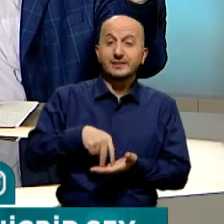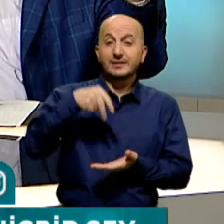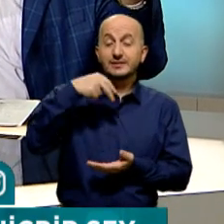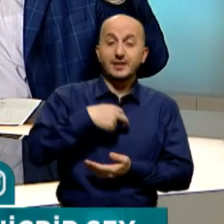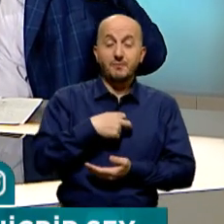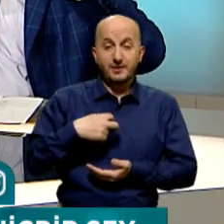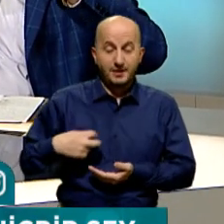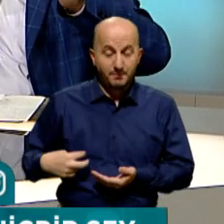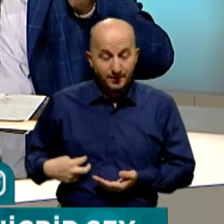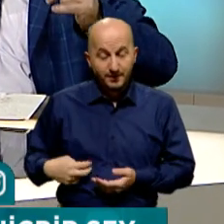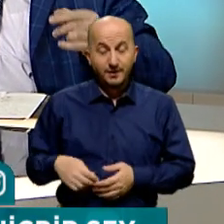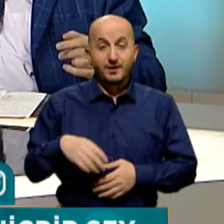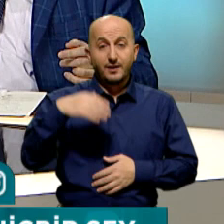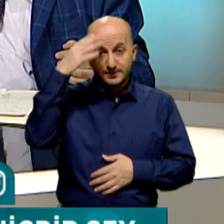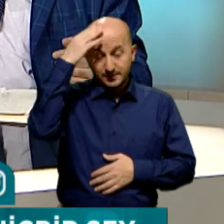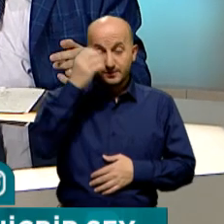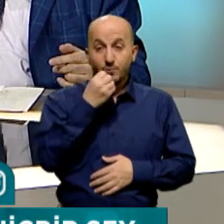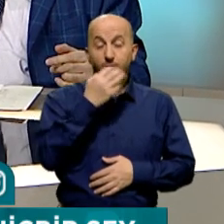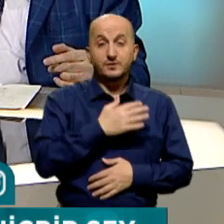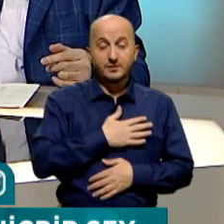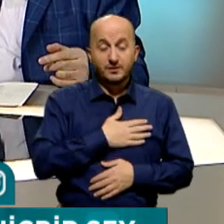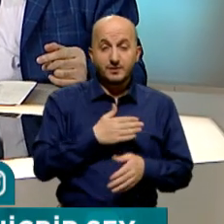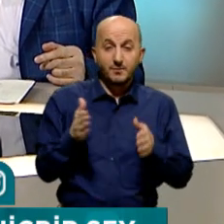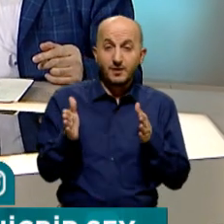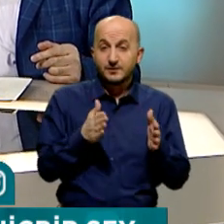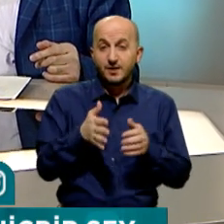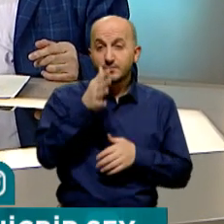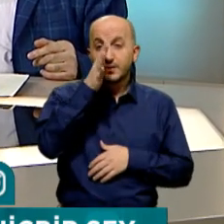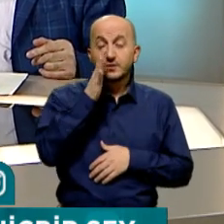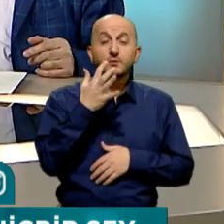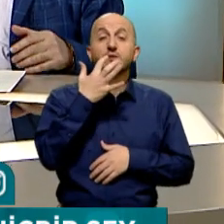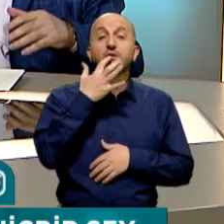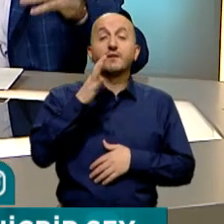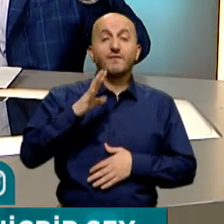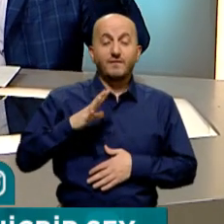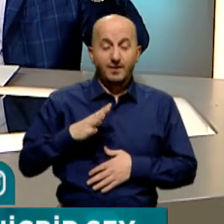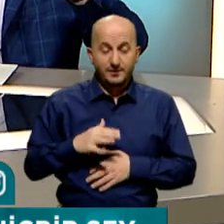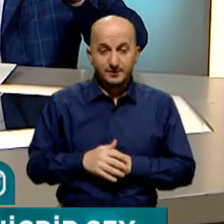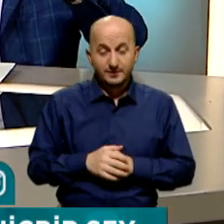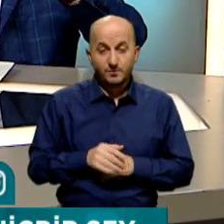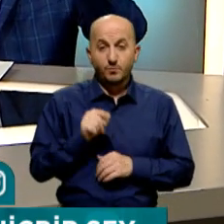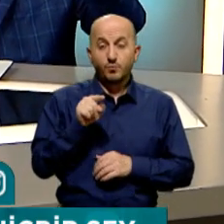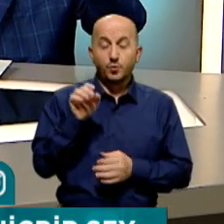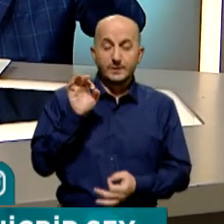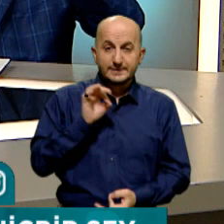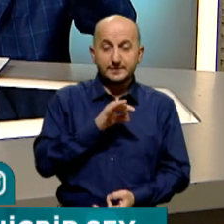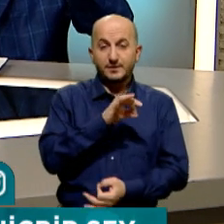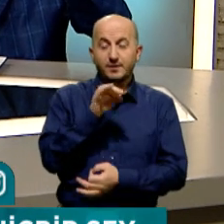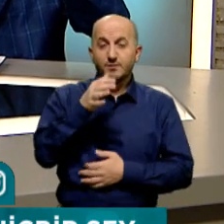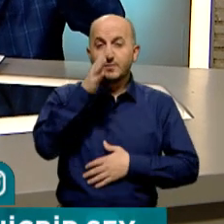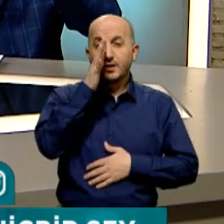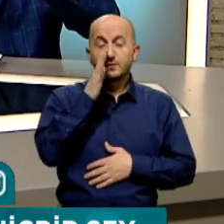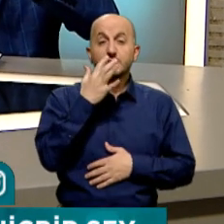aleyhisselamla Peygamber aleyhissalatü vesselam arasında 500 yıl var, bu insanlar, bu 500